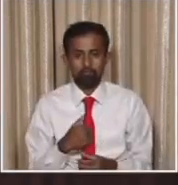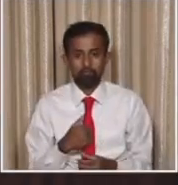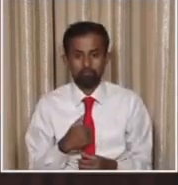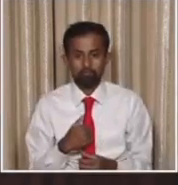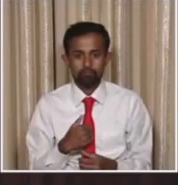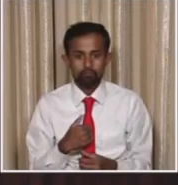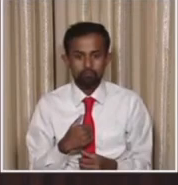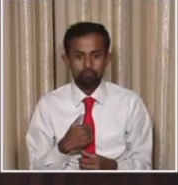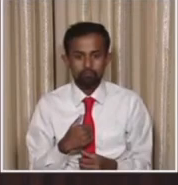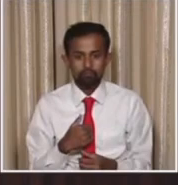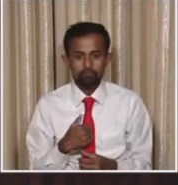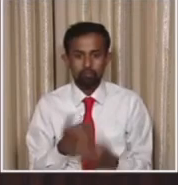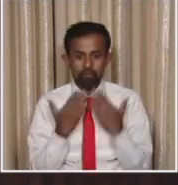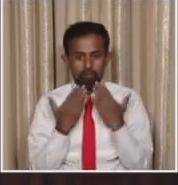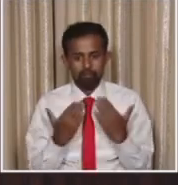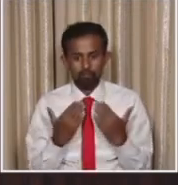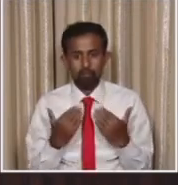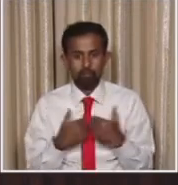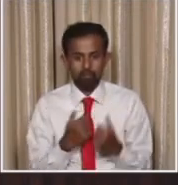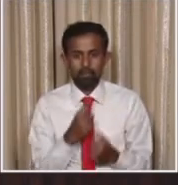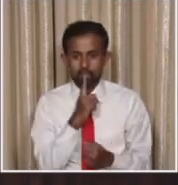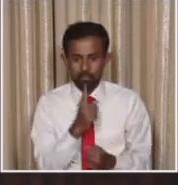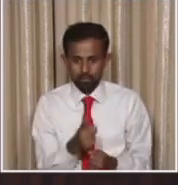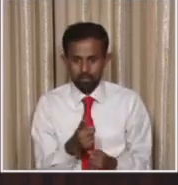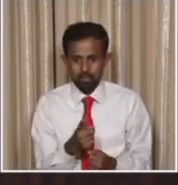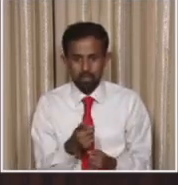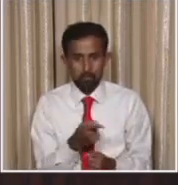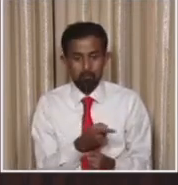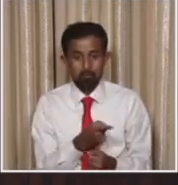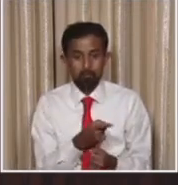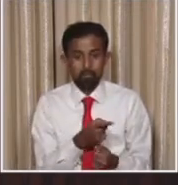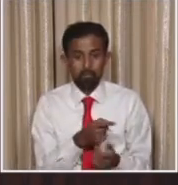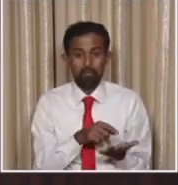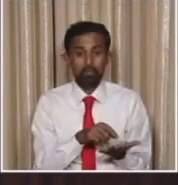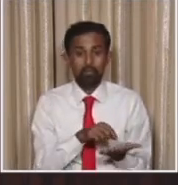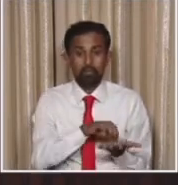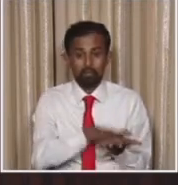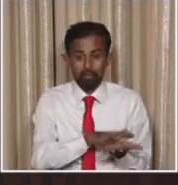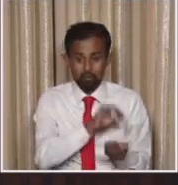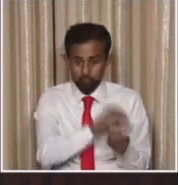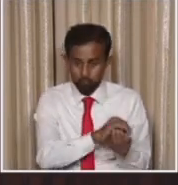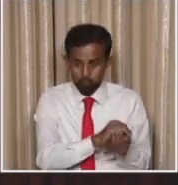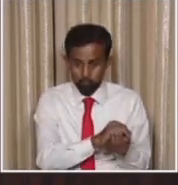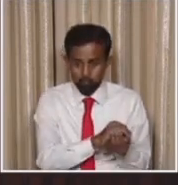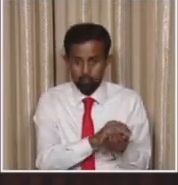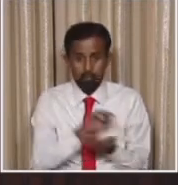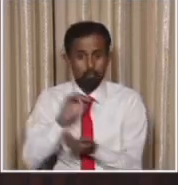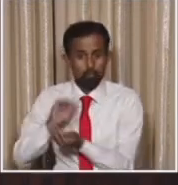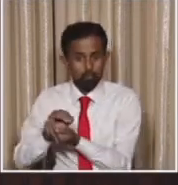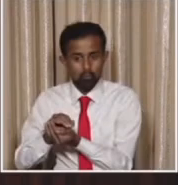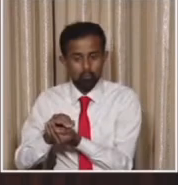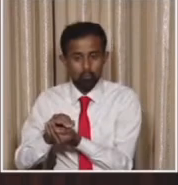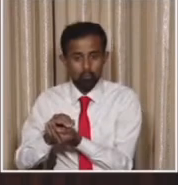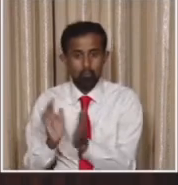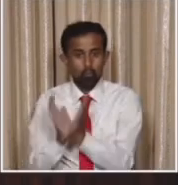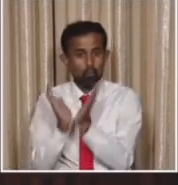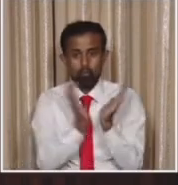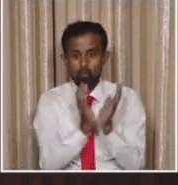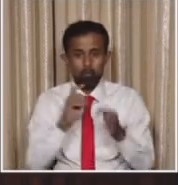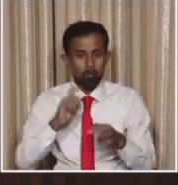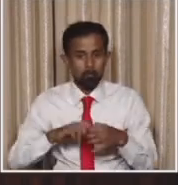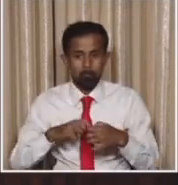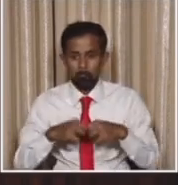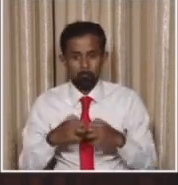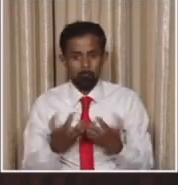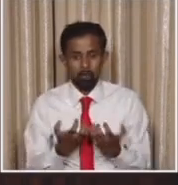දැන් බොහොම ස්තුතියි. දැන් මම කියන්නේ මේ සංරක්ෂණ සංරක්ෂිත වනාන්තර සහ රක්ෂිත වනාන්තර පිළිබඳ ප්‍රශ්නේ නෙමෙයි.